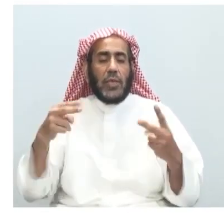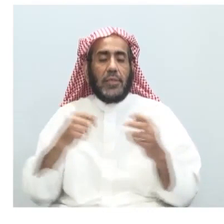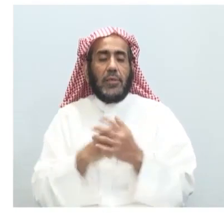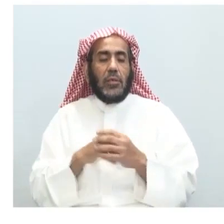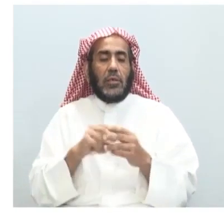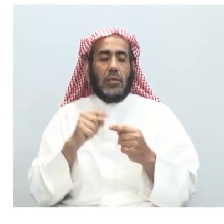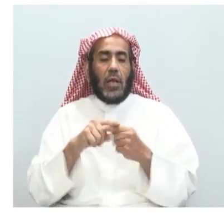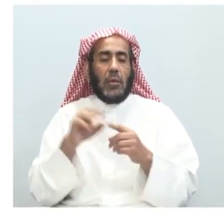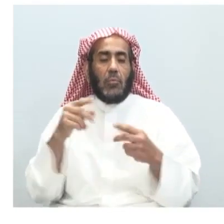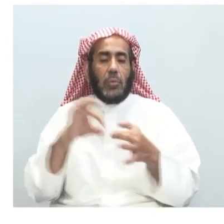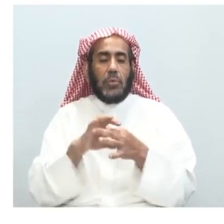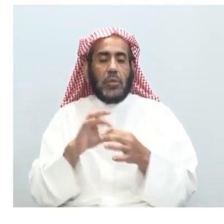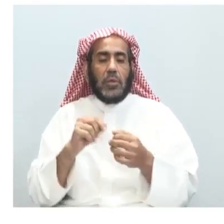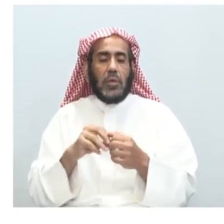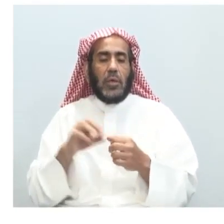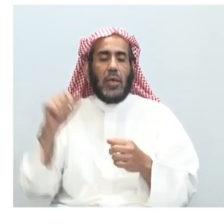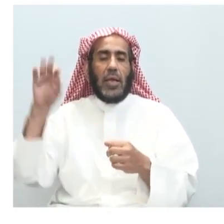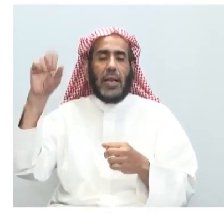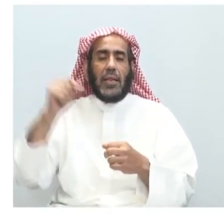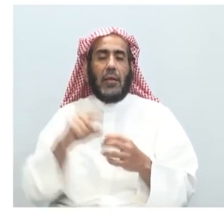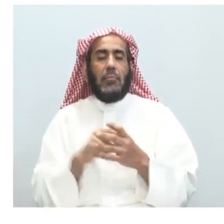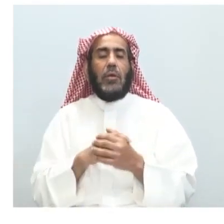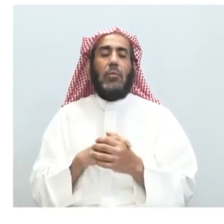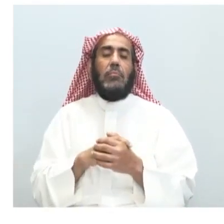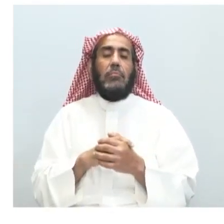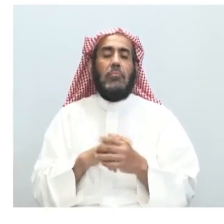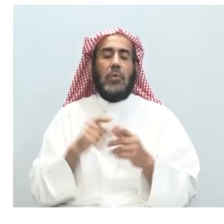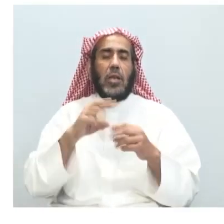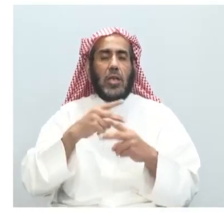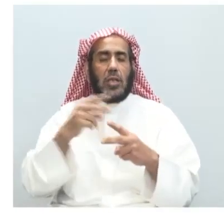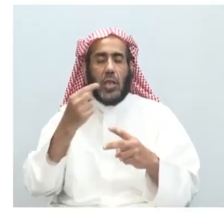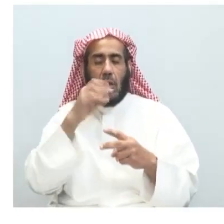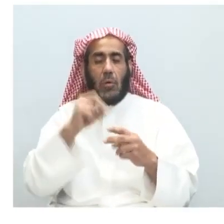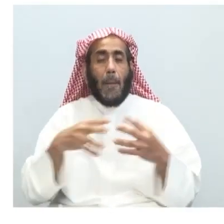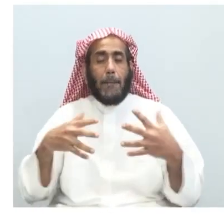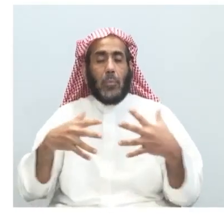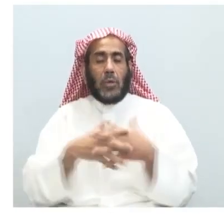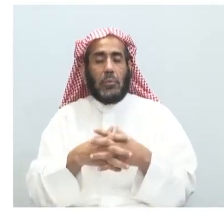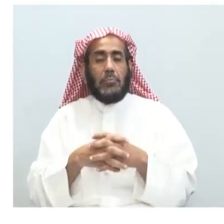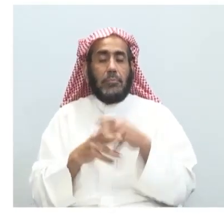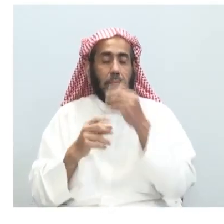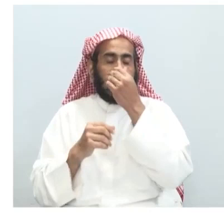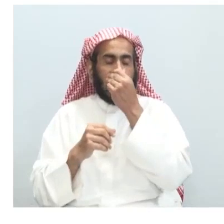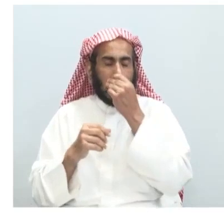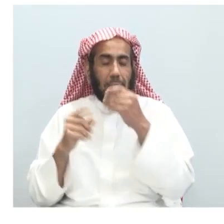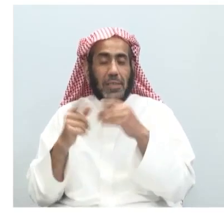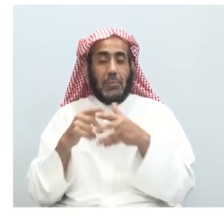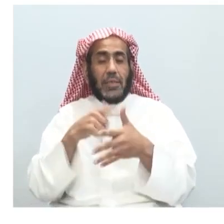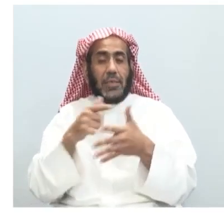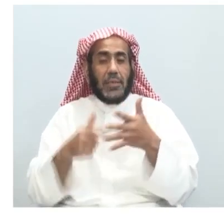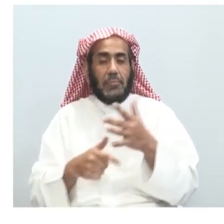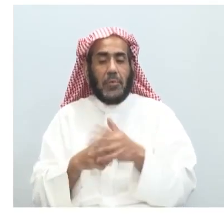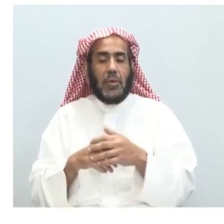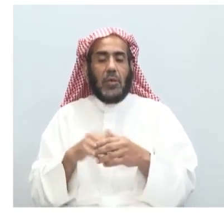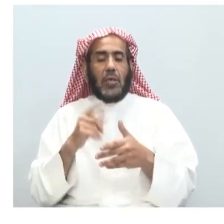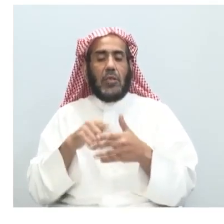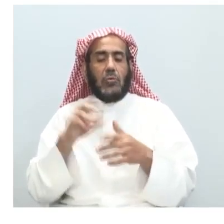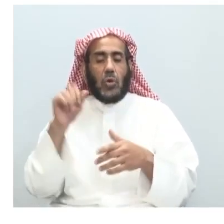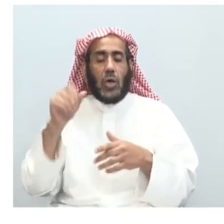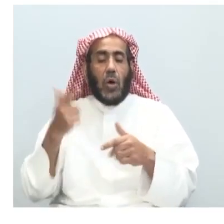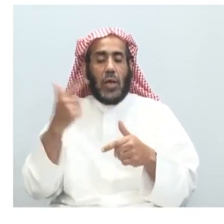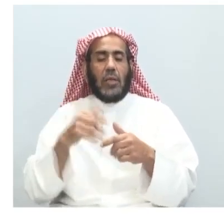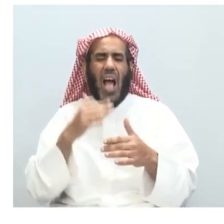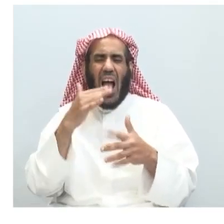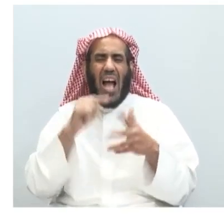ستكون عباره عن روابط في اي اثر في ما بينهم اذا عده سكريات مرتبطه معا بالنسبه للترتيب الترتيب السكر